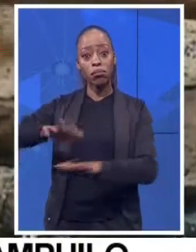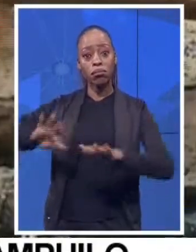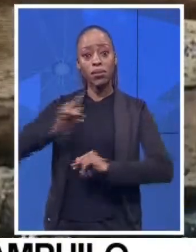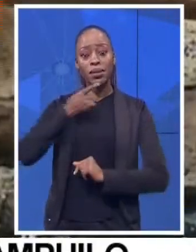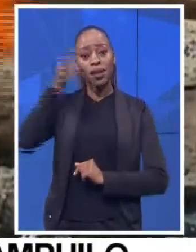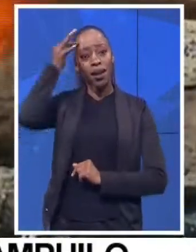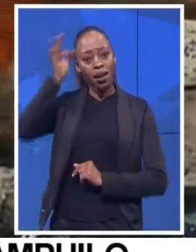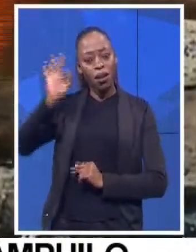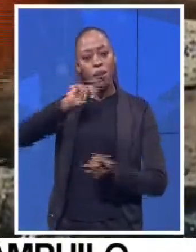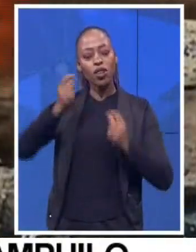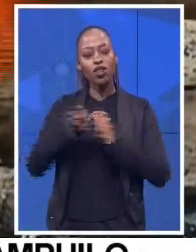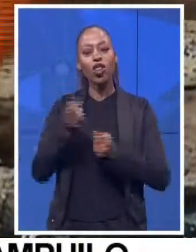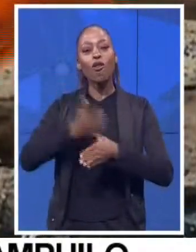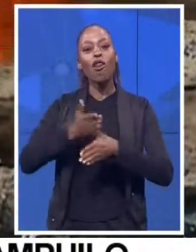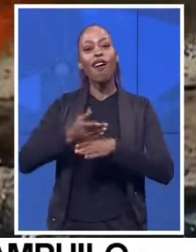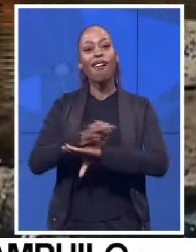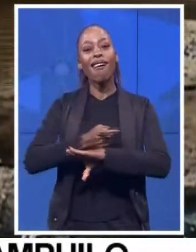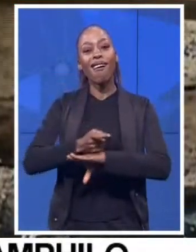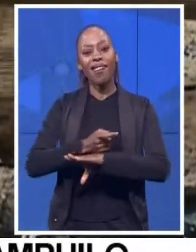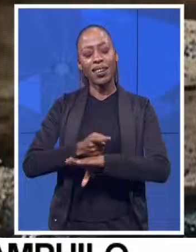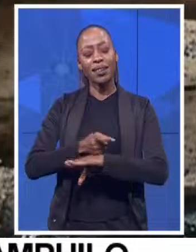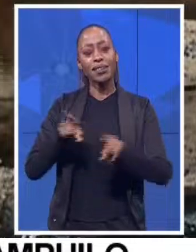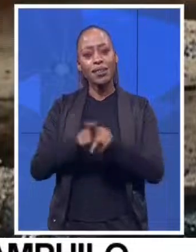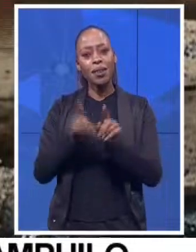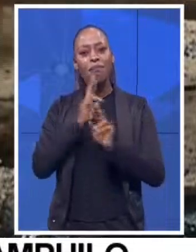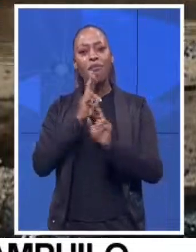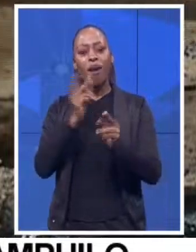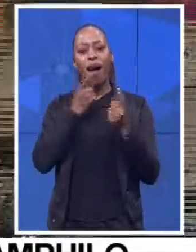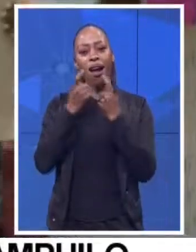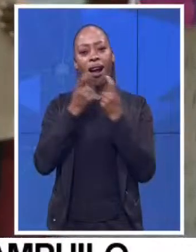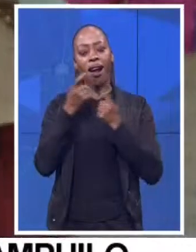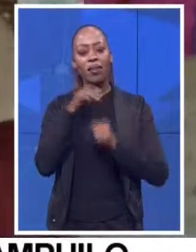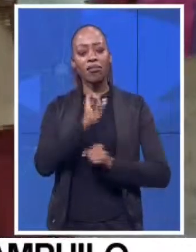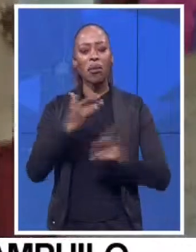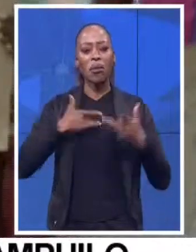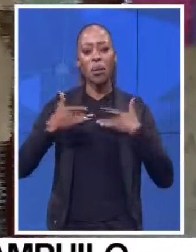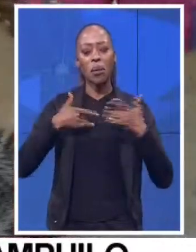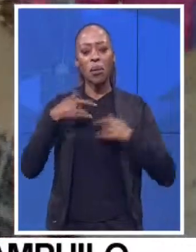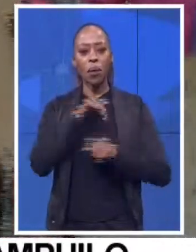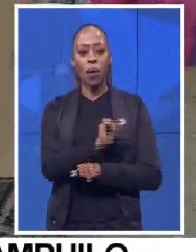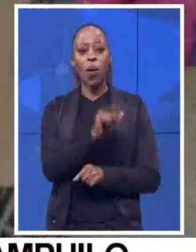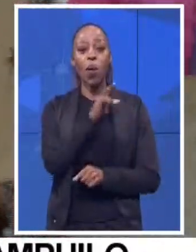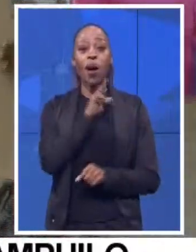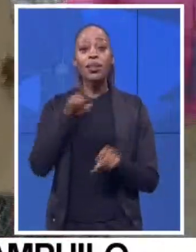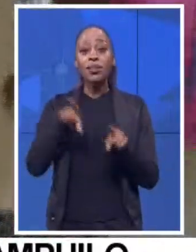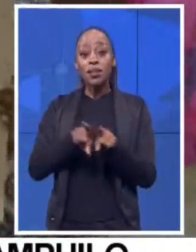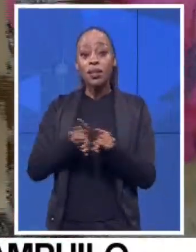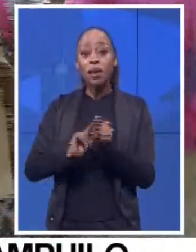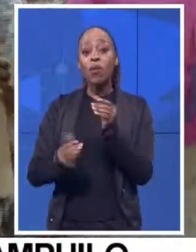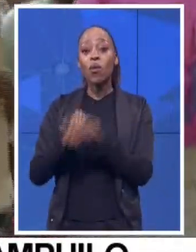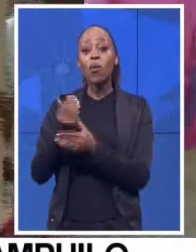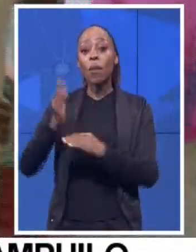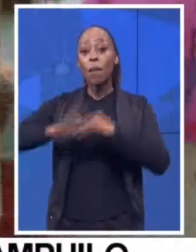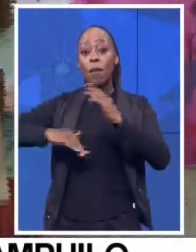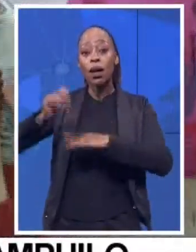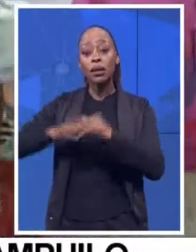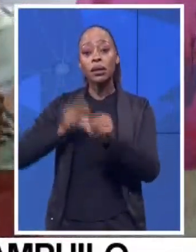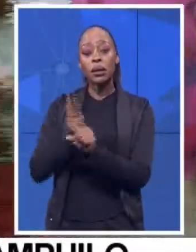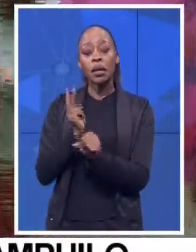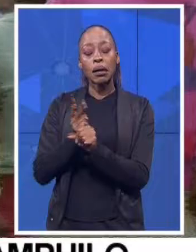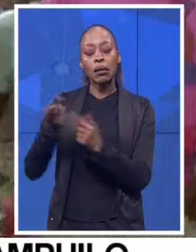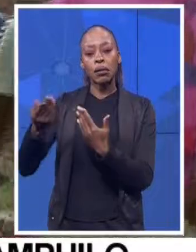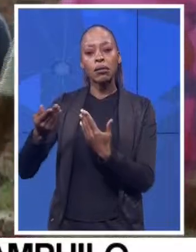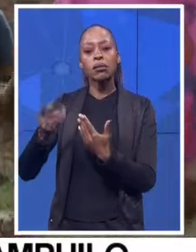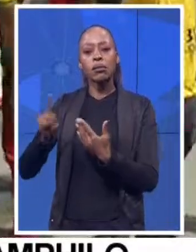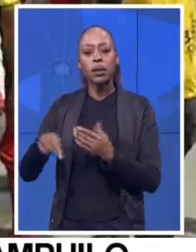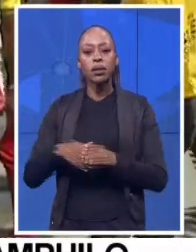uhulumende aphendvule kuletikhala totato. Kulokunye kwako kufaka ekhathi kuvuselelwa kabusha kwalesakhiwo. Request